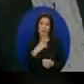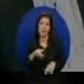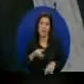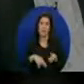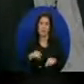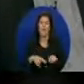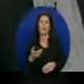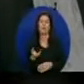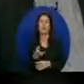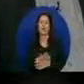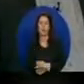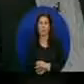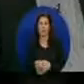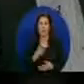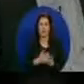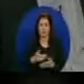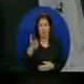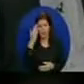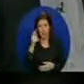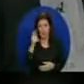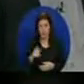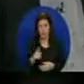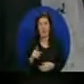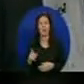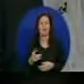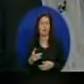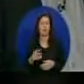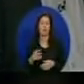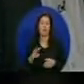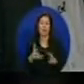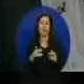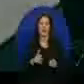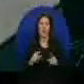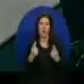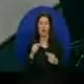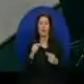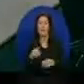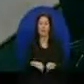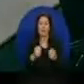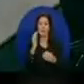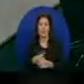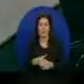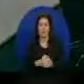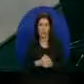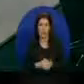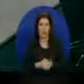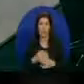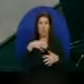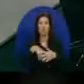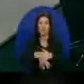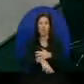ואנחנו מכירים את הקורמורנים ממלחמת המפרץ וכל כן. הדברים האלה. זה הנזק הישיר. כשהוא מגיע לשורשים של